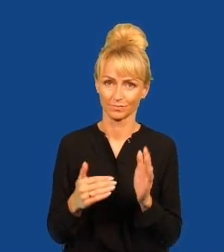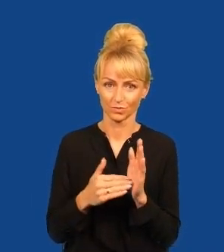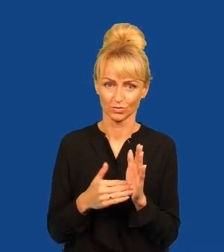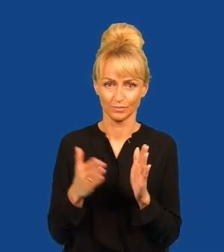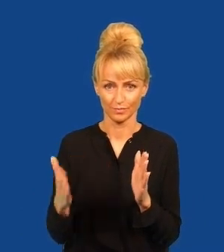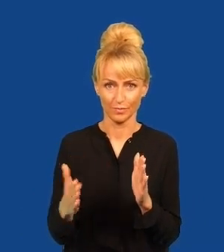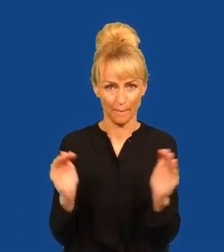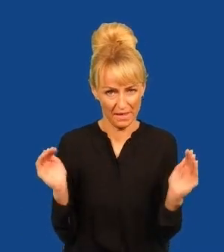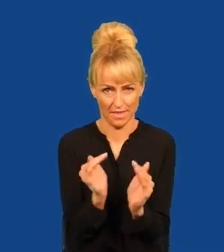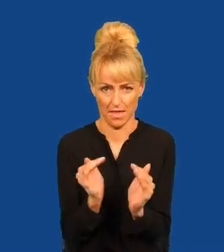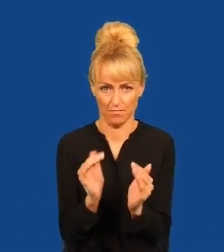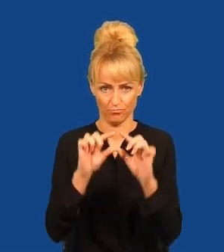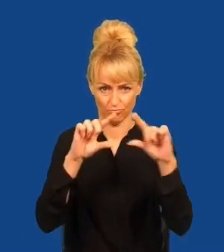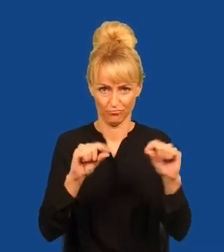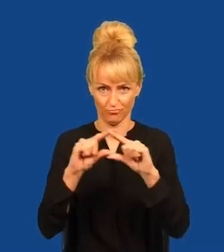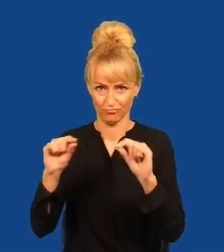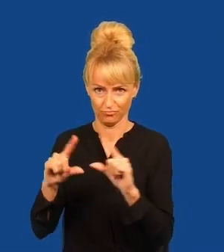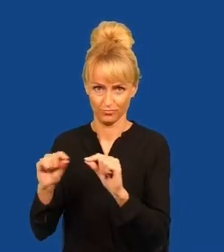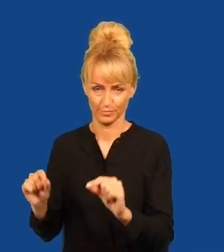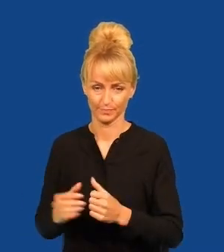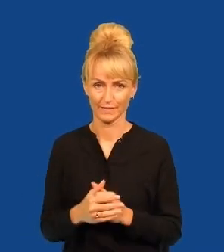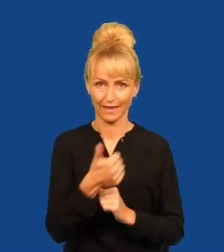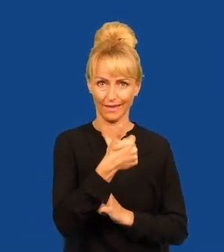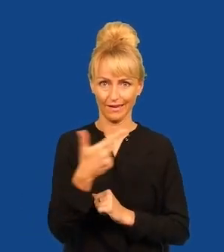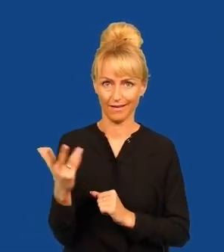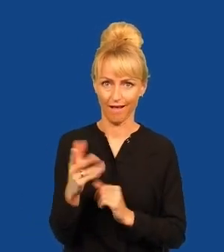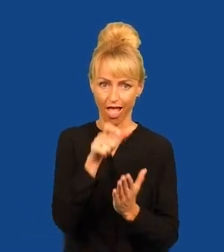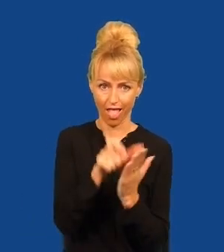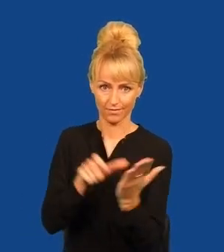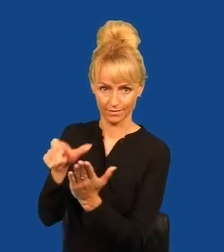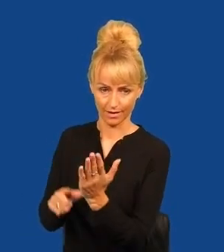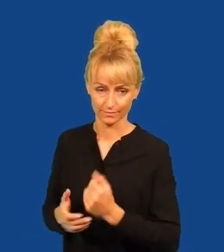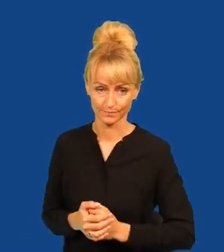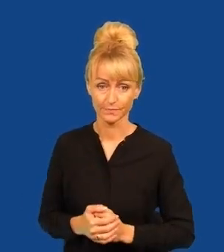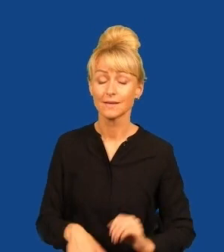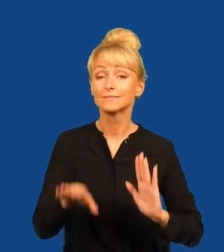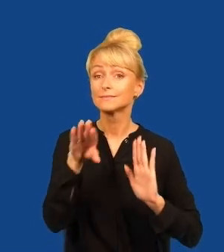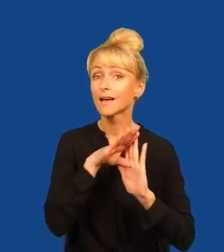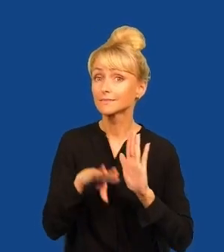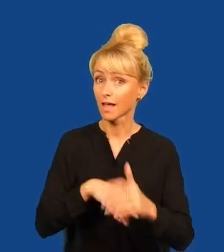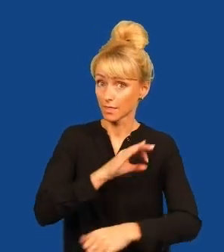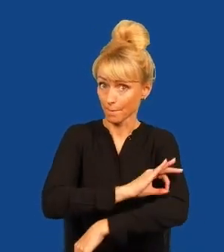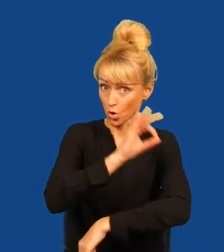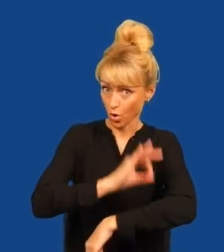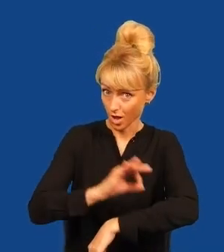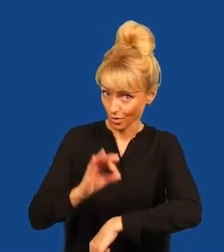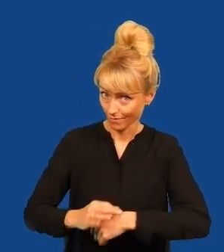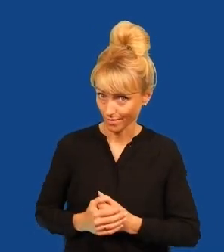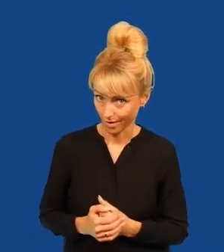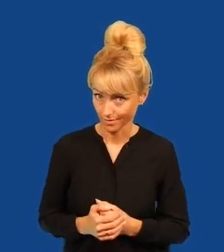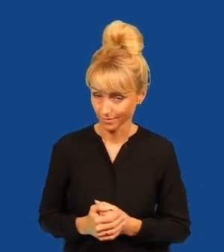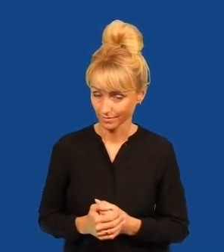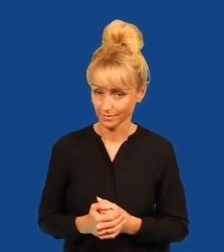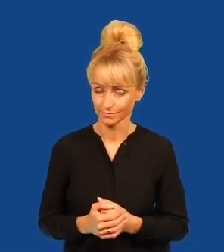tą pierwszą część tsunami informacyjnego. Zasady projektowania, czyli te zapory przed wodą tsunami, która się do nas